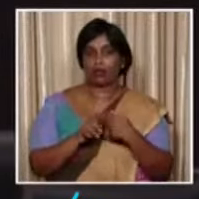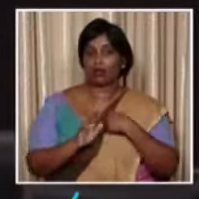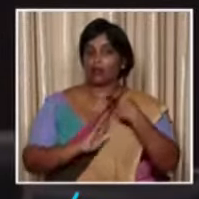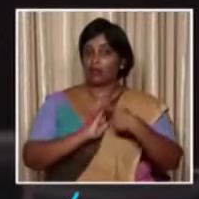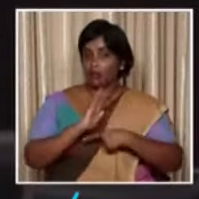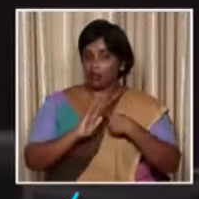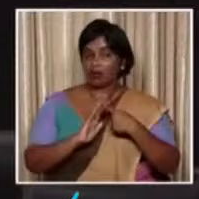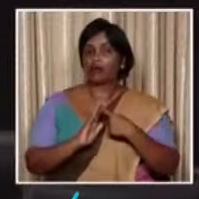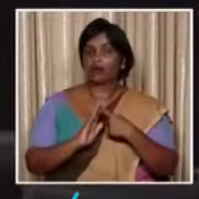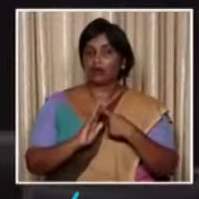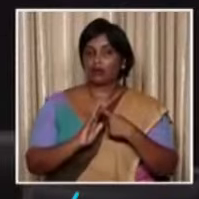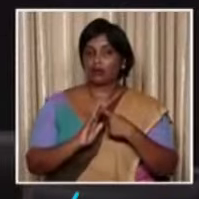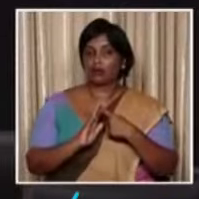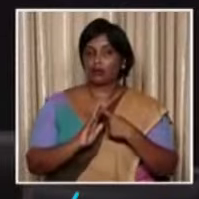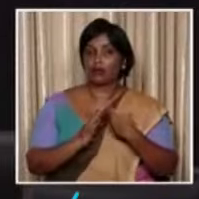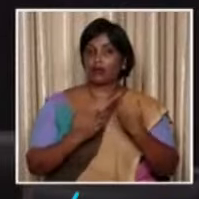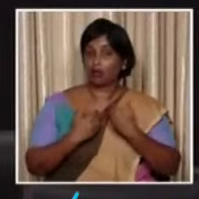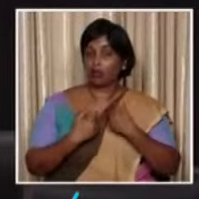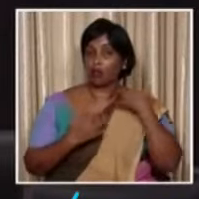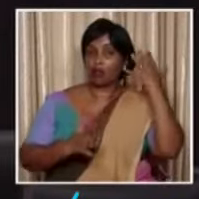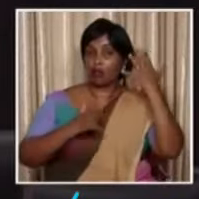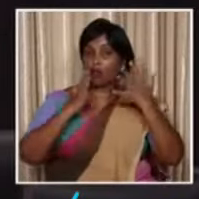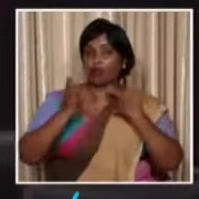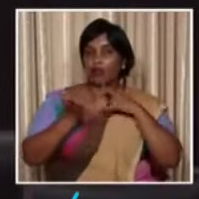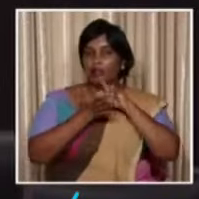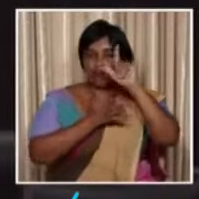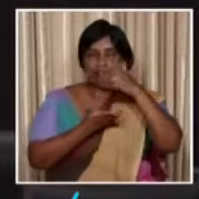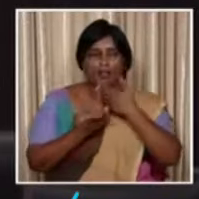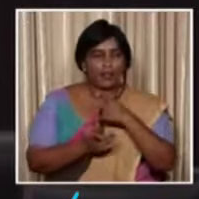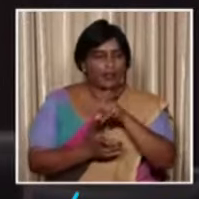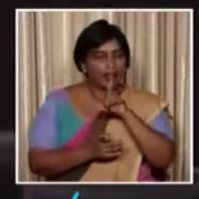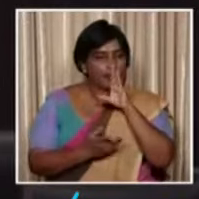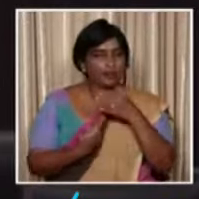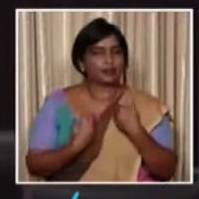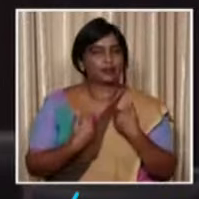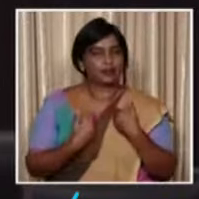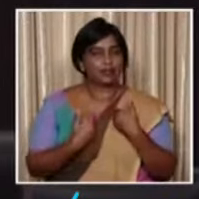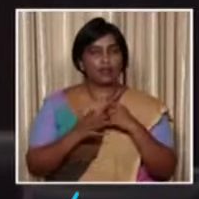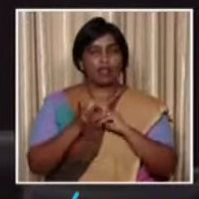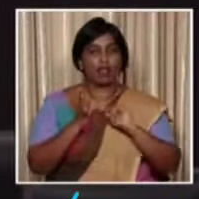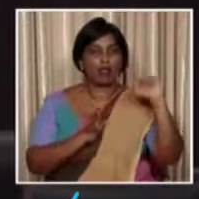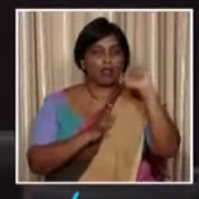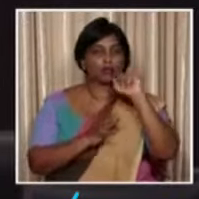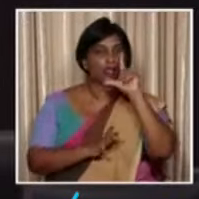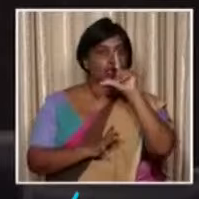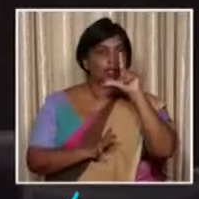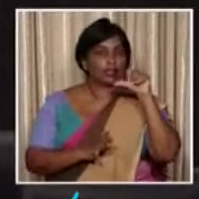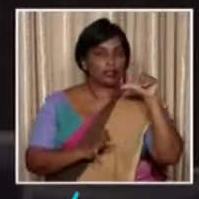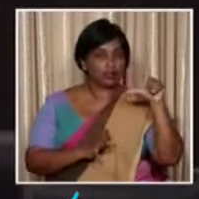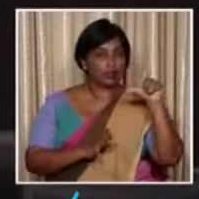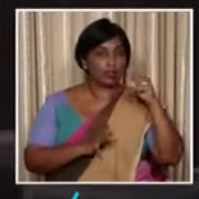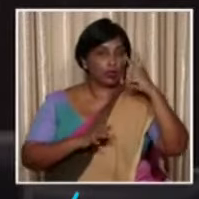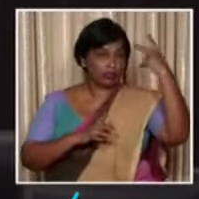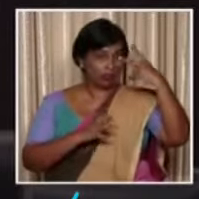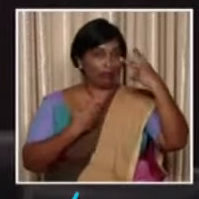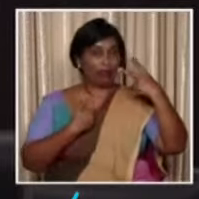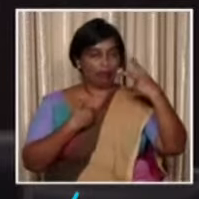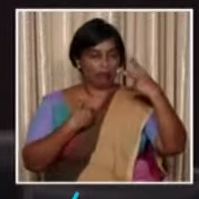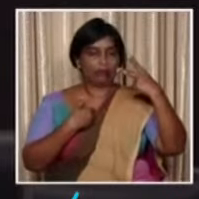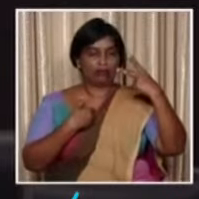රටේ කතා කරේ අපිට ලෝකේ යන්න බෑ ලැජ්ජයි ආසියාවේ 77 දෙකට හිටපු අපි